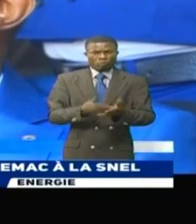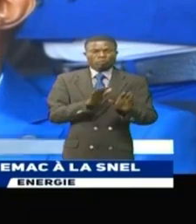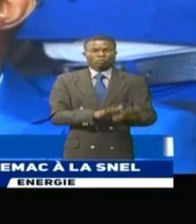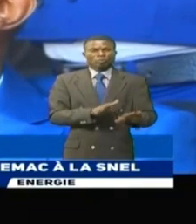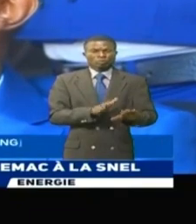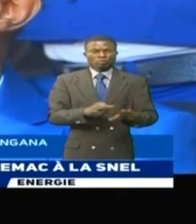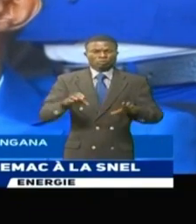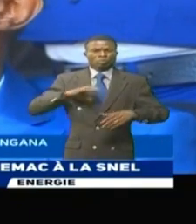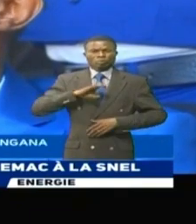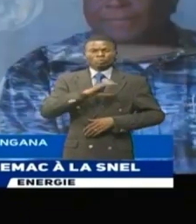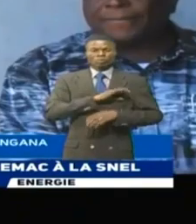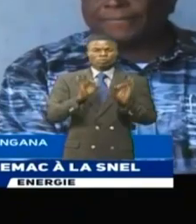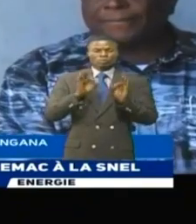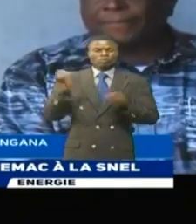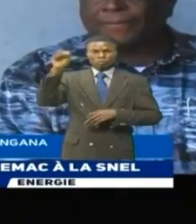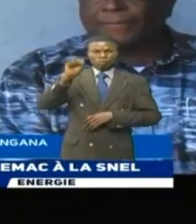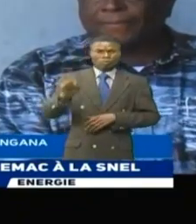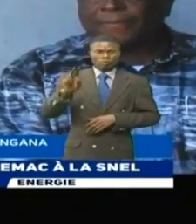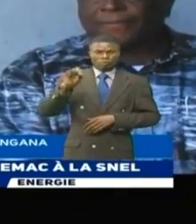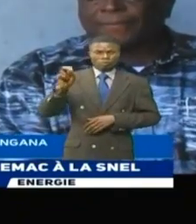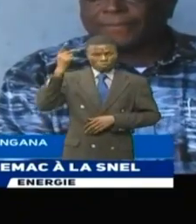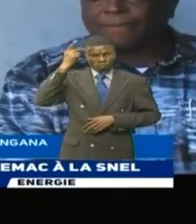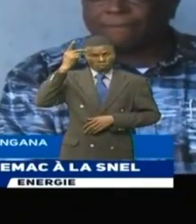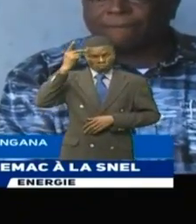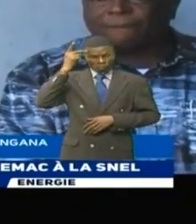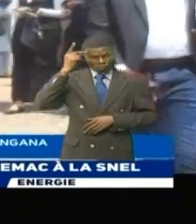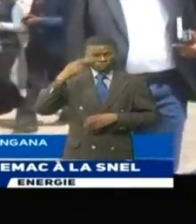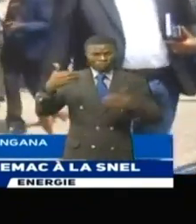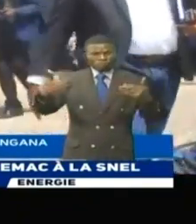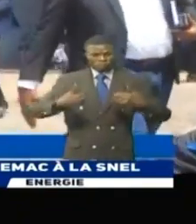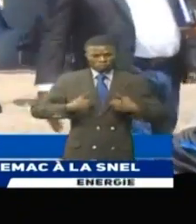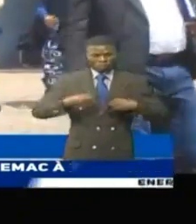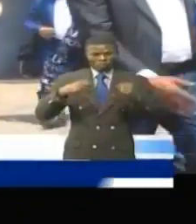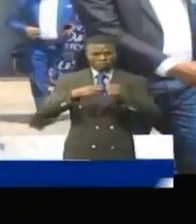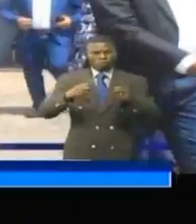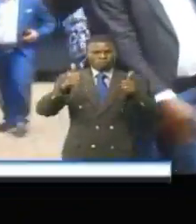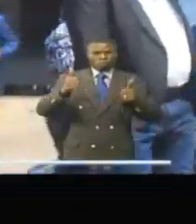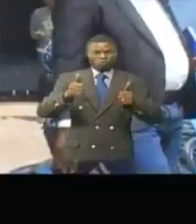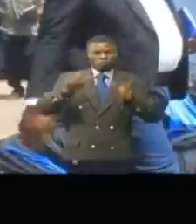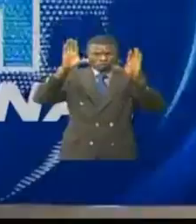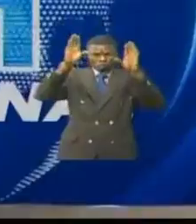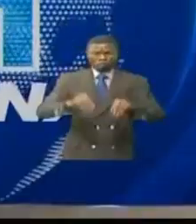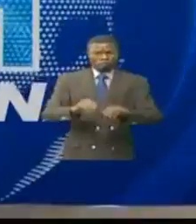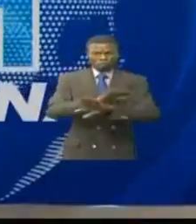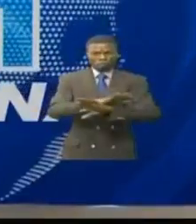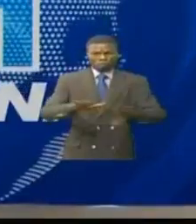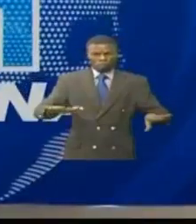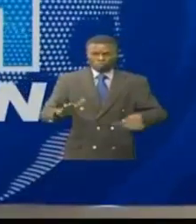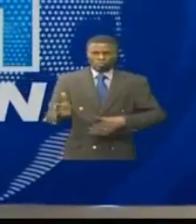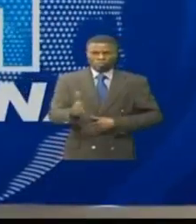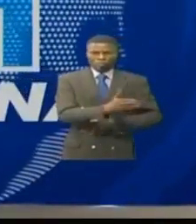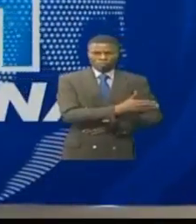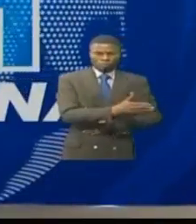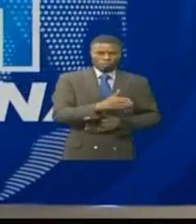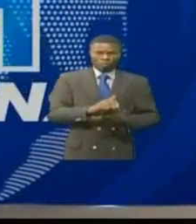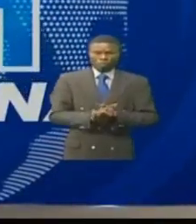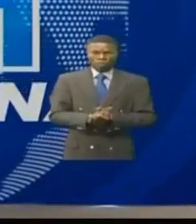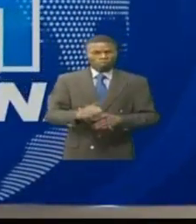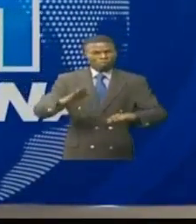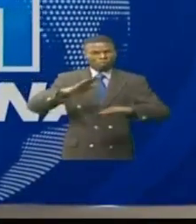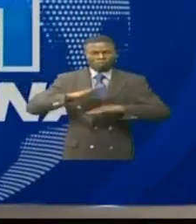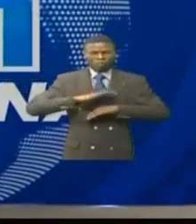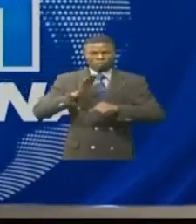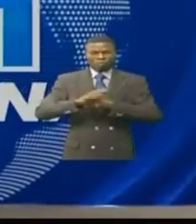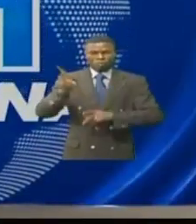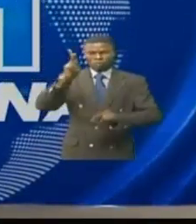nouveau comité de gestion de SNEL pour que Kinshasa soit conjuré définitivement des démons de l'obscurité. C'est un ouf de soulagement pour